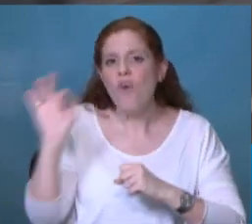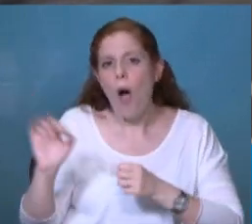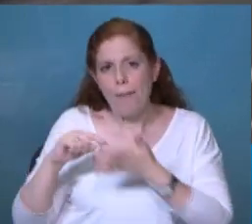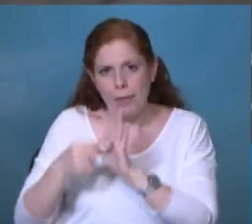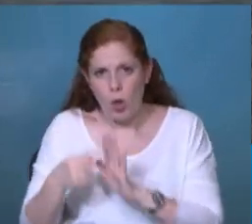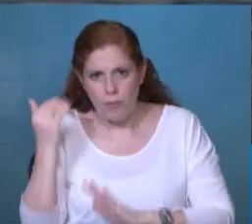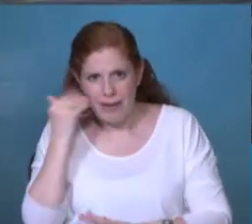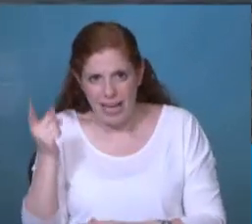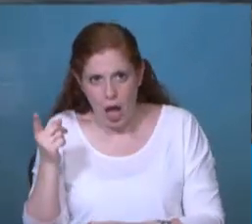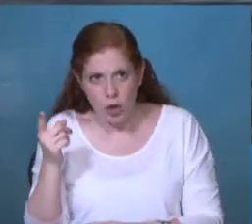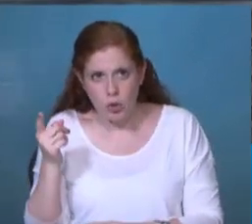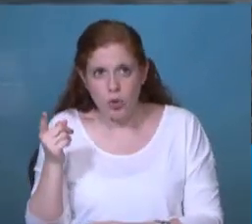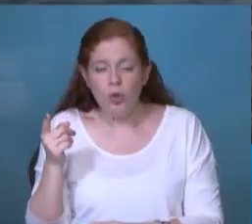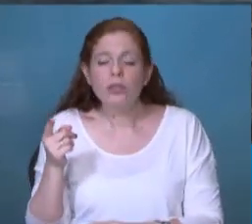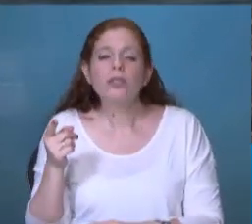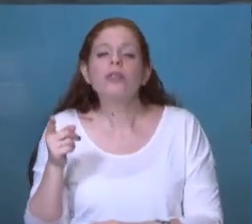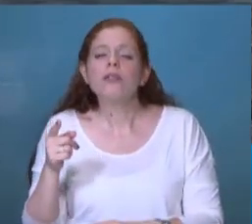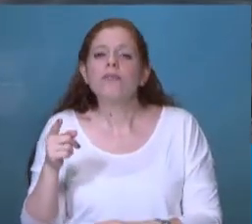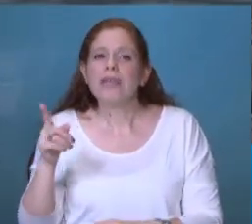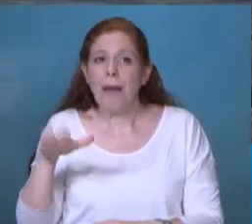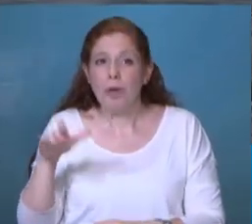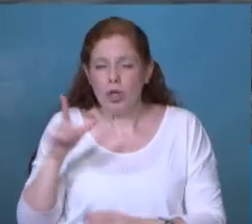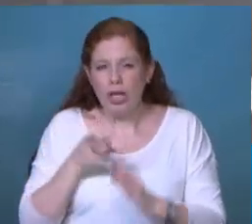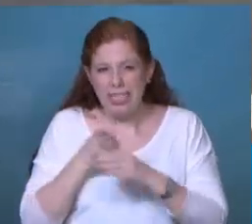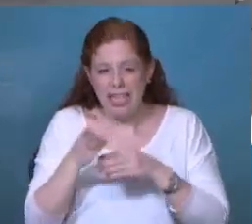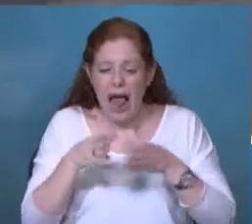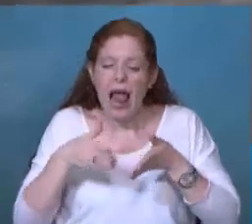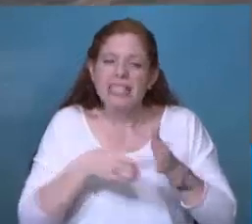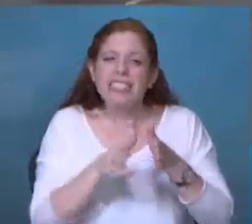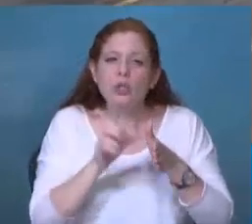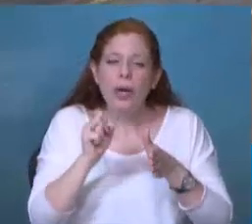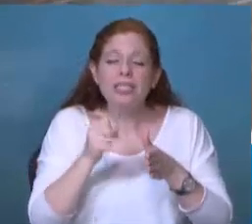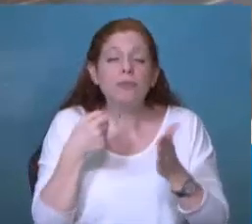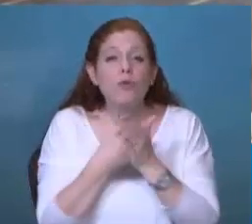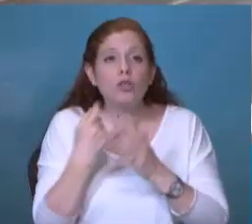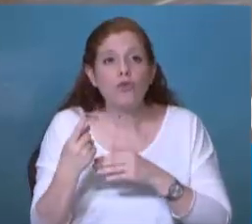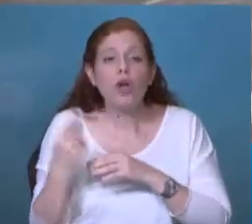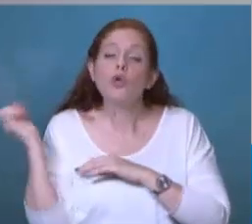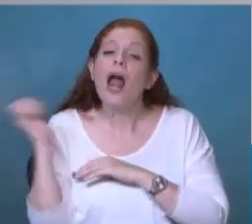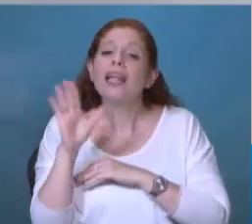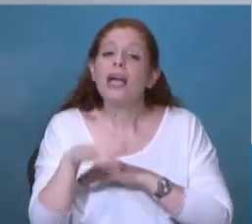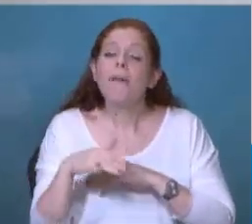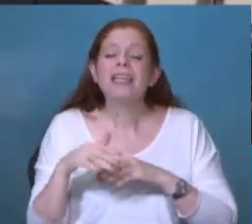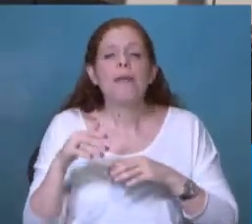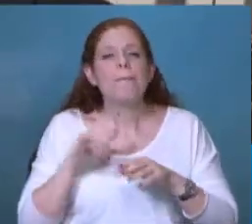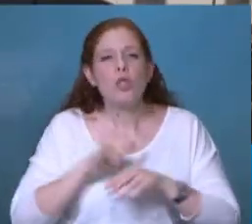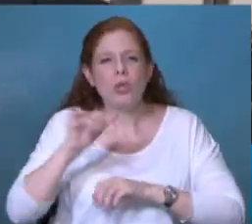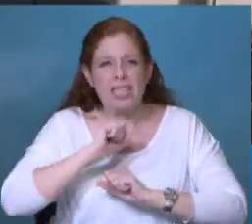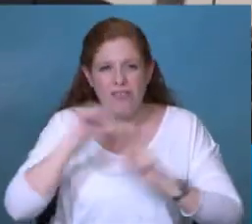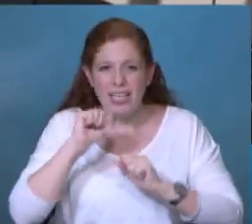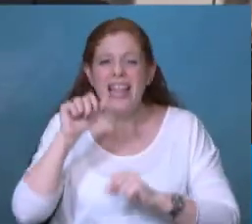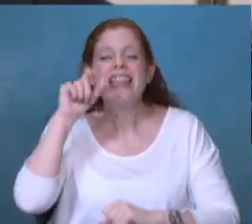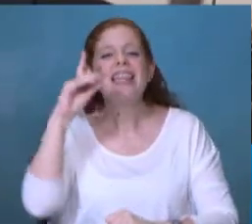מלבד נושאת המטוסים לינקולן שחצתה את תעלת סואץ בסוף השבוע, שולחת ארצות הברית לאזור גם את מטוסי ההפצצה הכבדים